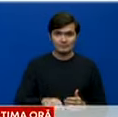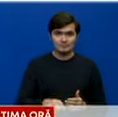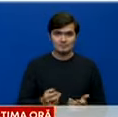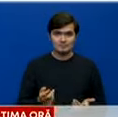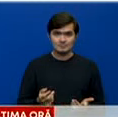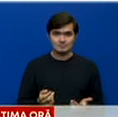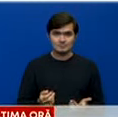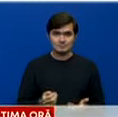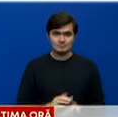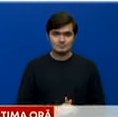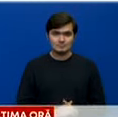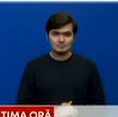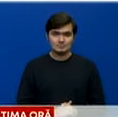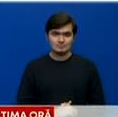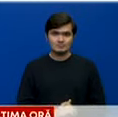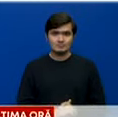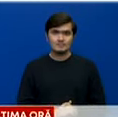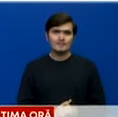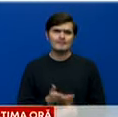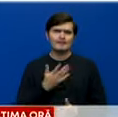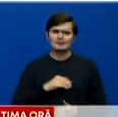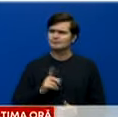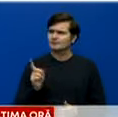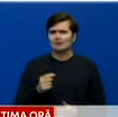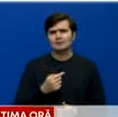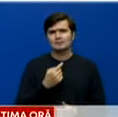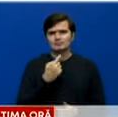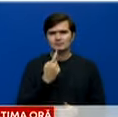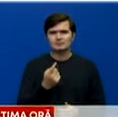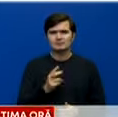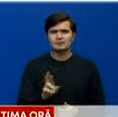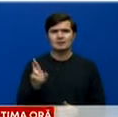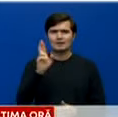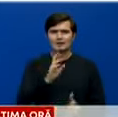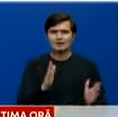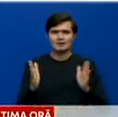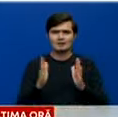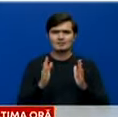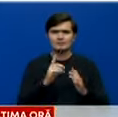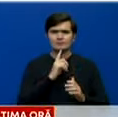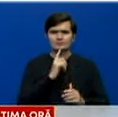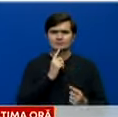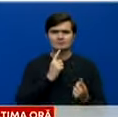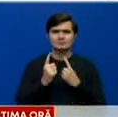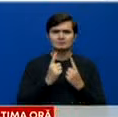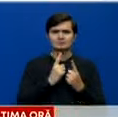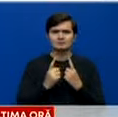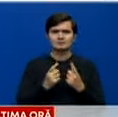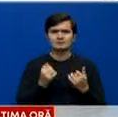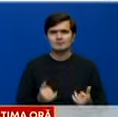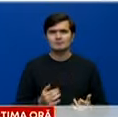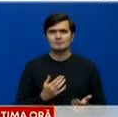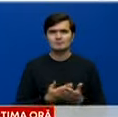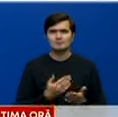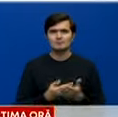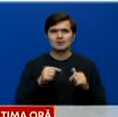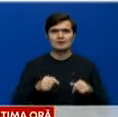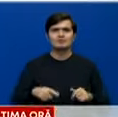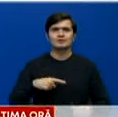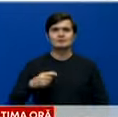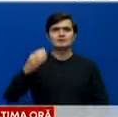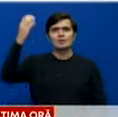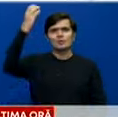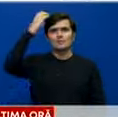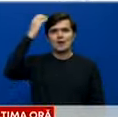declara. Aș vrea doar să recadrăm un pic discuțiile pe care le purtăm acum, deoarece suntem la guvern, nu